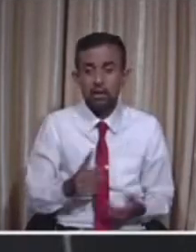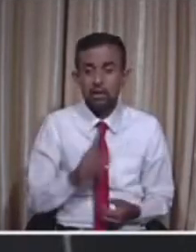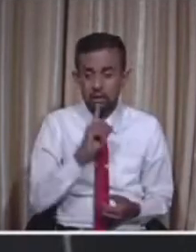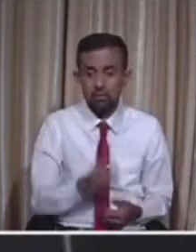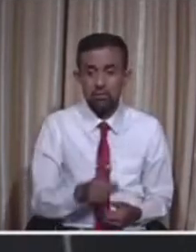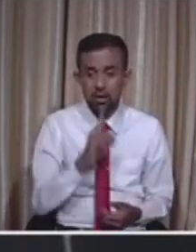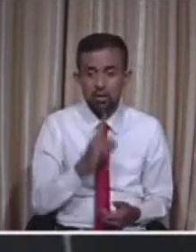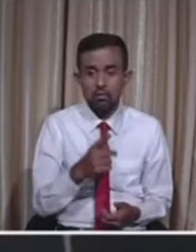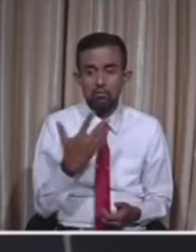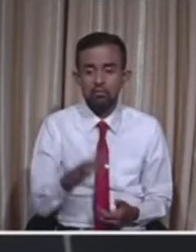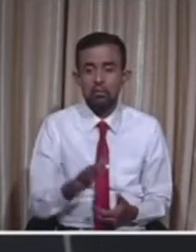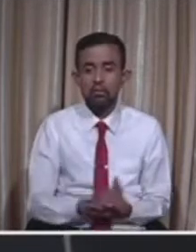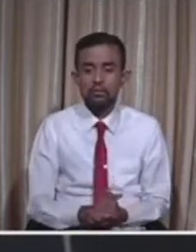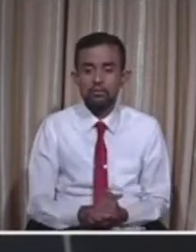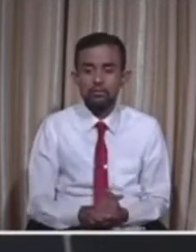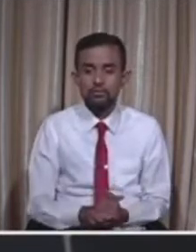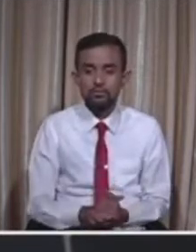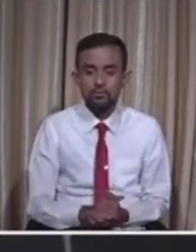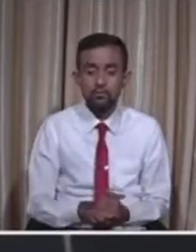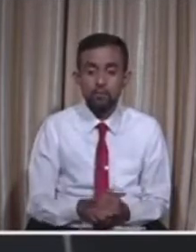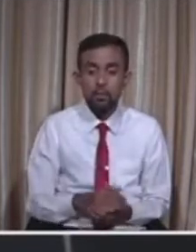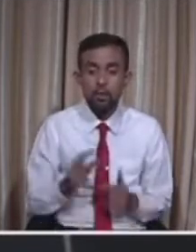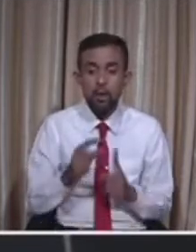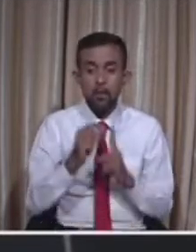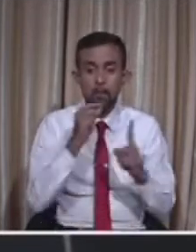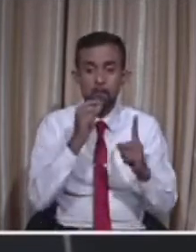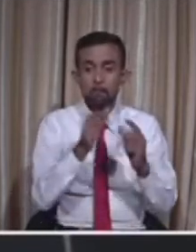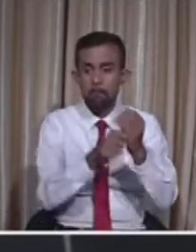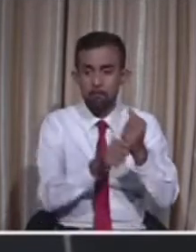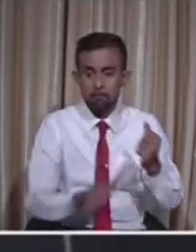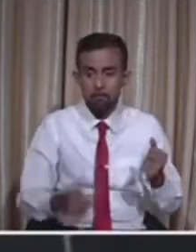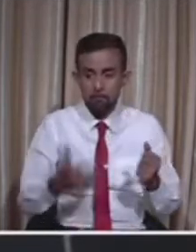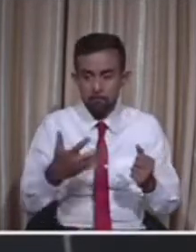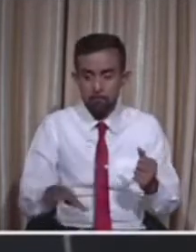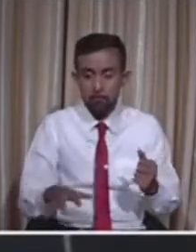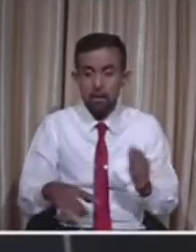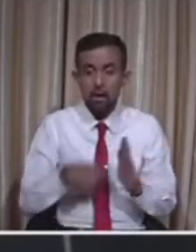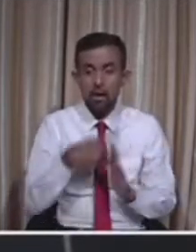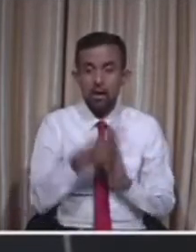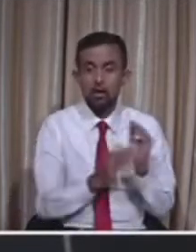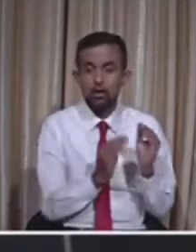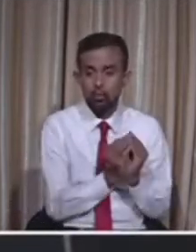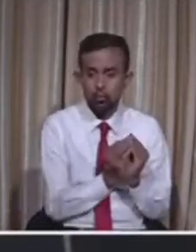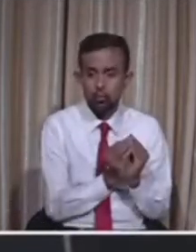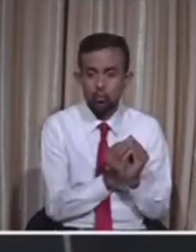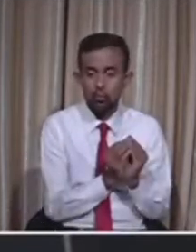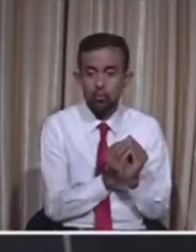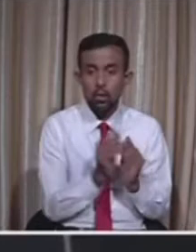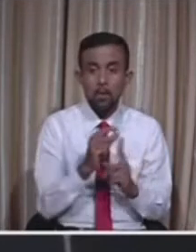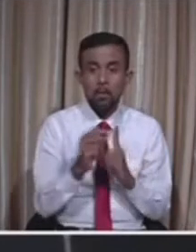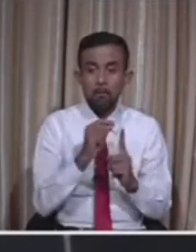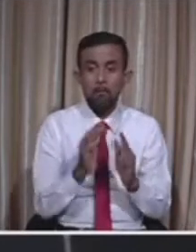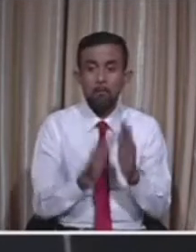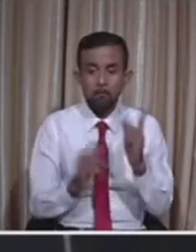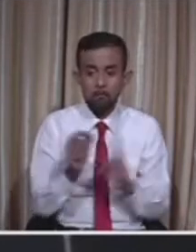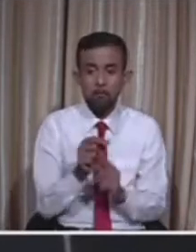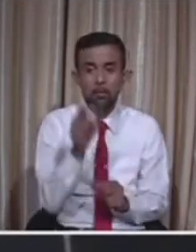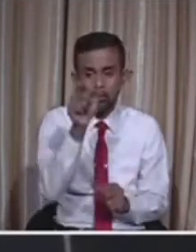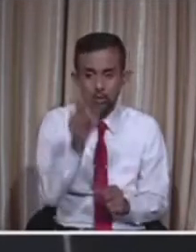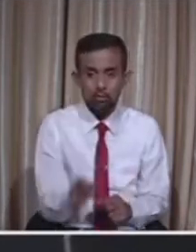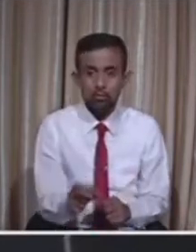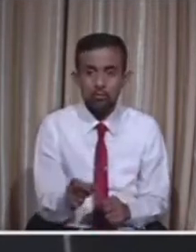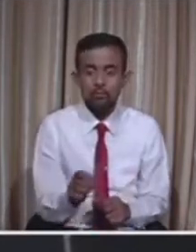තිබෙනවා. ඒ විතරක් නෙවෙයි මේ පාර්ලිමේන්තුව නියෝජනය කරපු ශ්‍රී ලංකා පොදුජන පෙරමුණේ පාර්ලිමේන්තු මන්ත්‍රීවරු